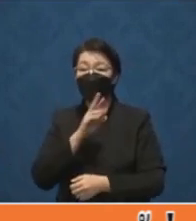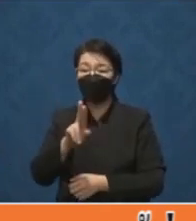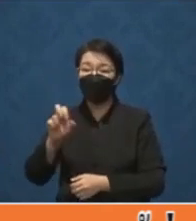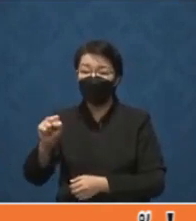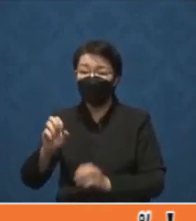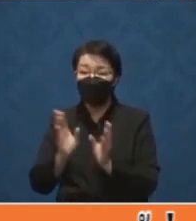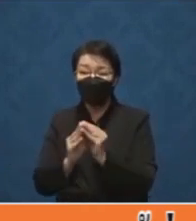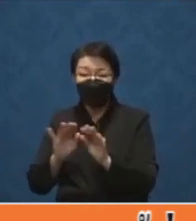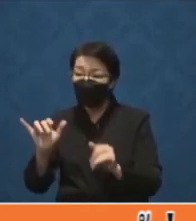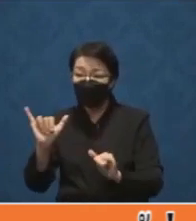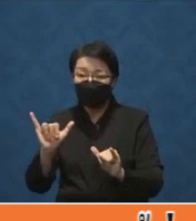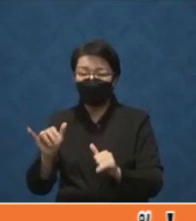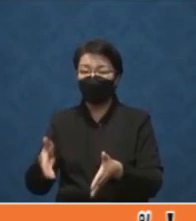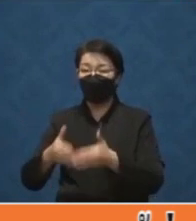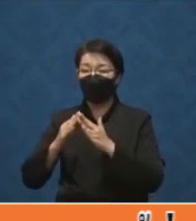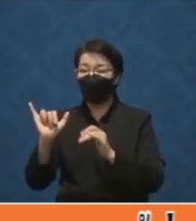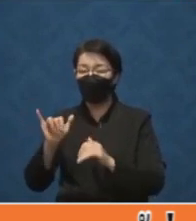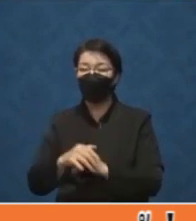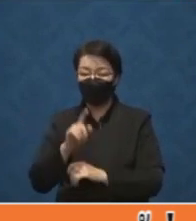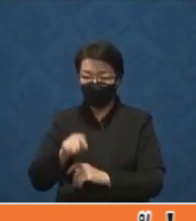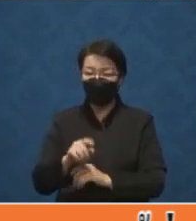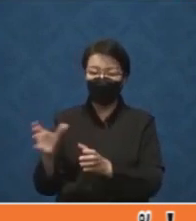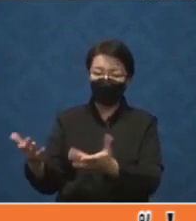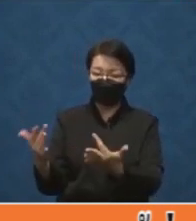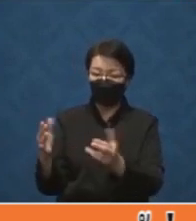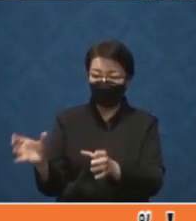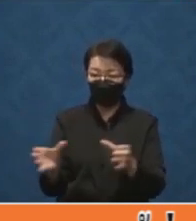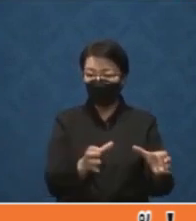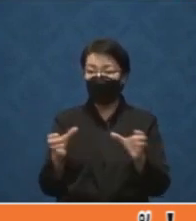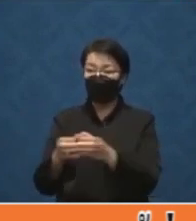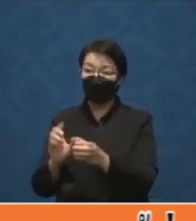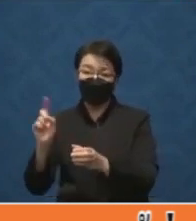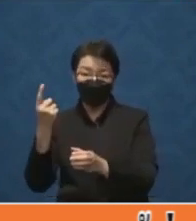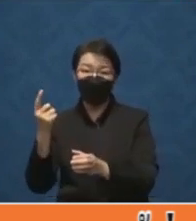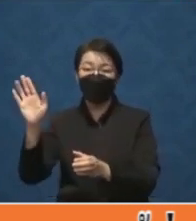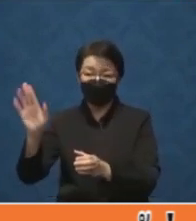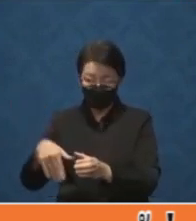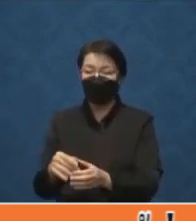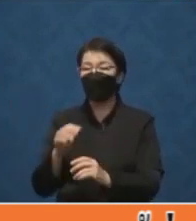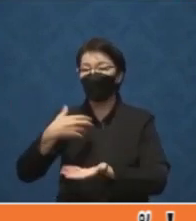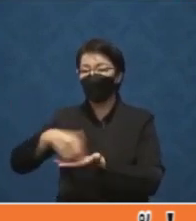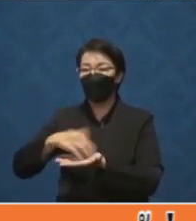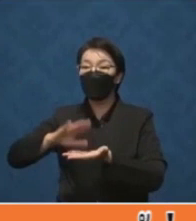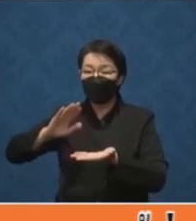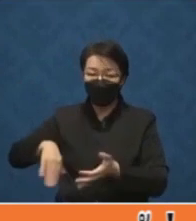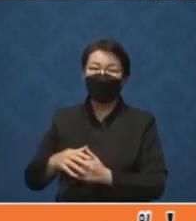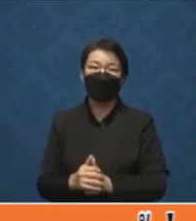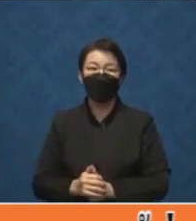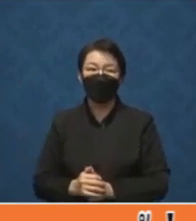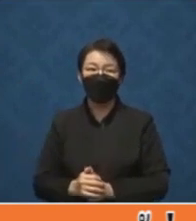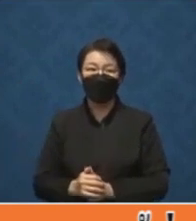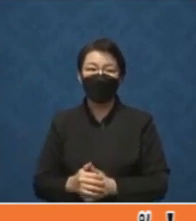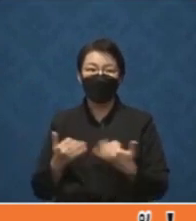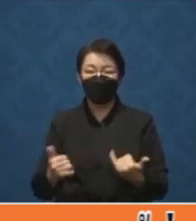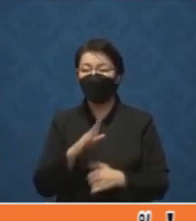นั้นก็ให้รอรายงานต่อสภาผู้แทนราษฎรชุดใหม่ต่อไปส่วนในวรรคท้ายที่กำหนดว่า